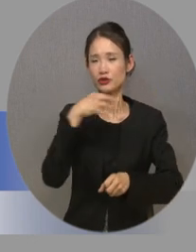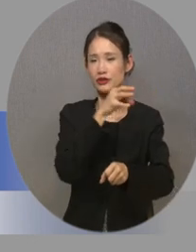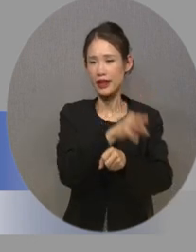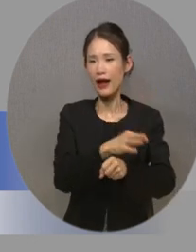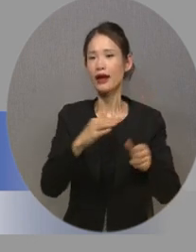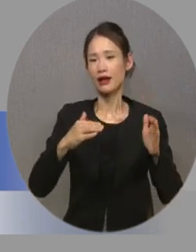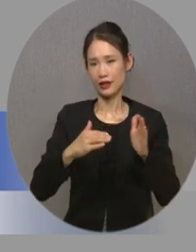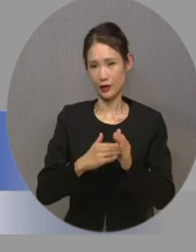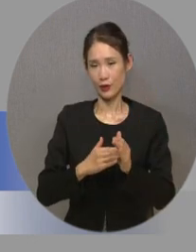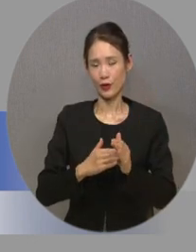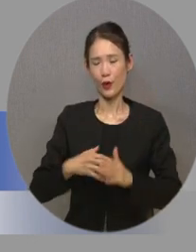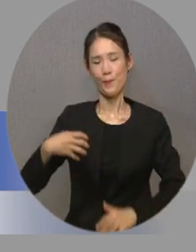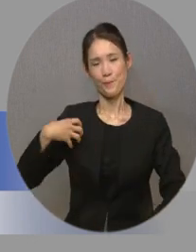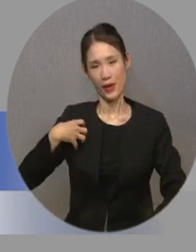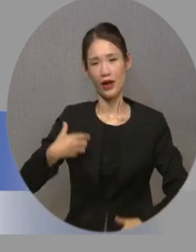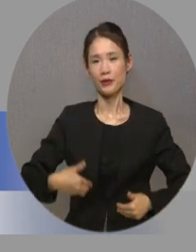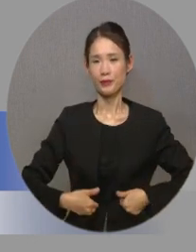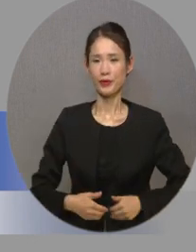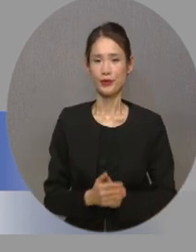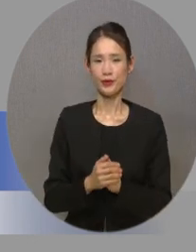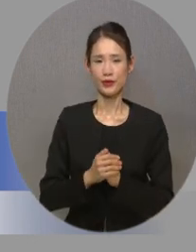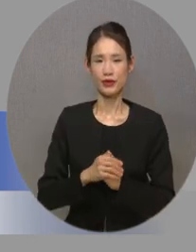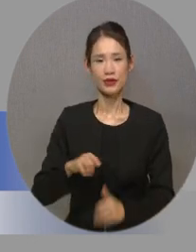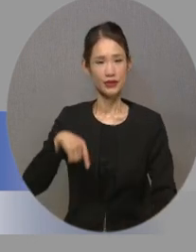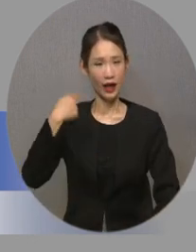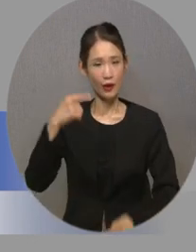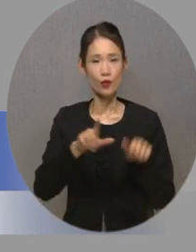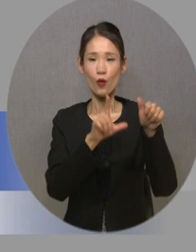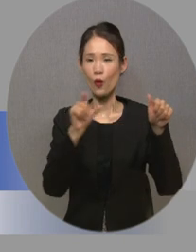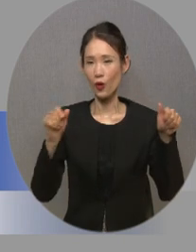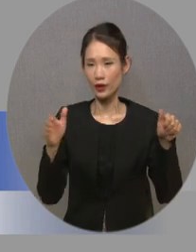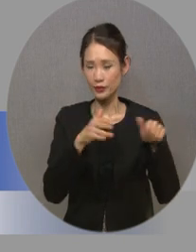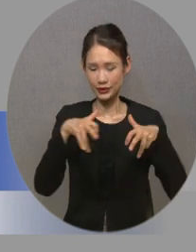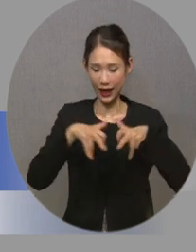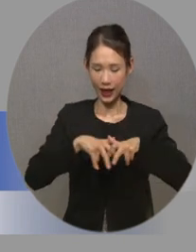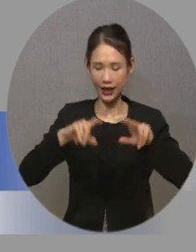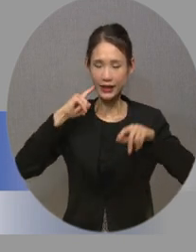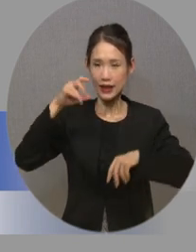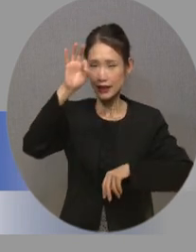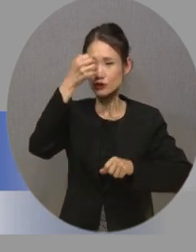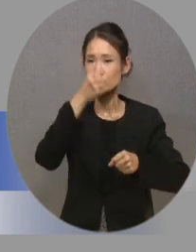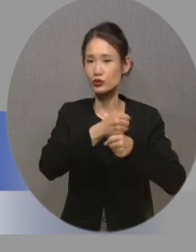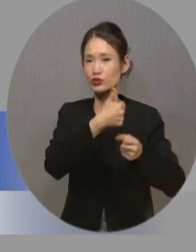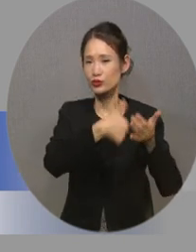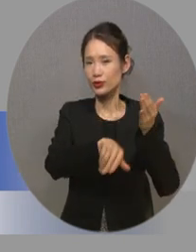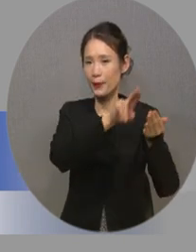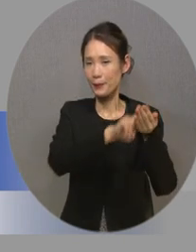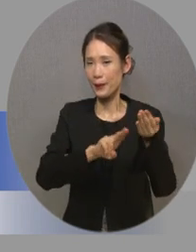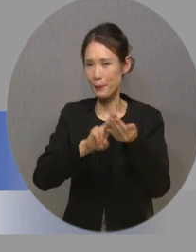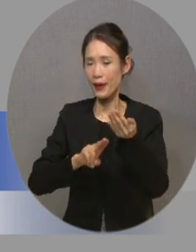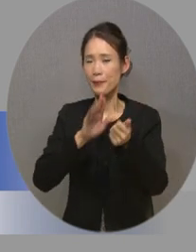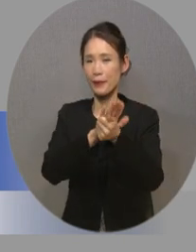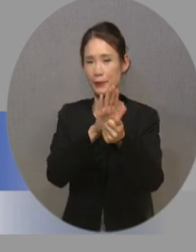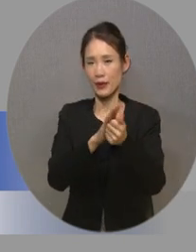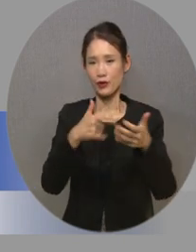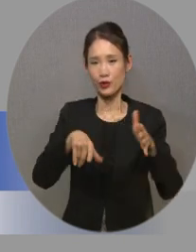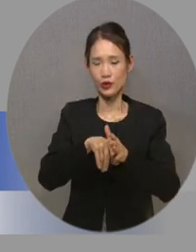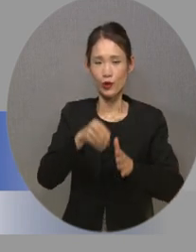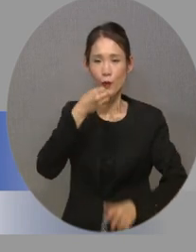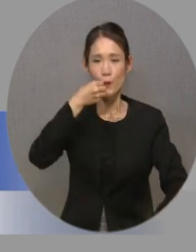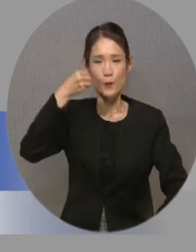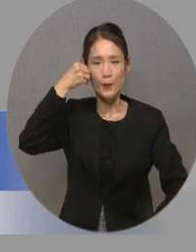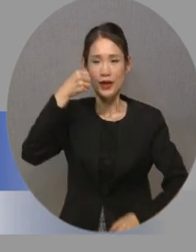한편 문체부는 다음 달부터 장애 예술인 창작물 우선 구매 편의를 돕기 위해서요 홈페이지를